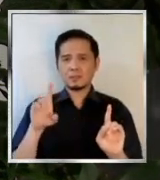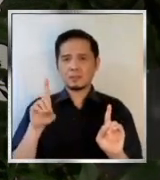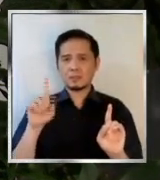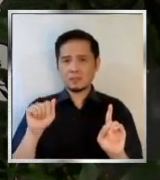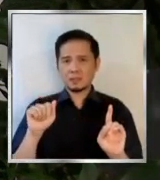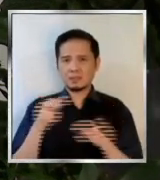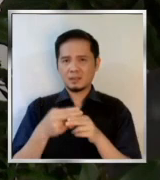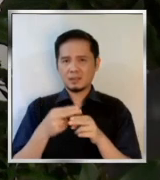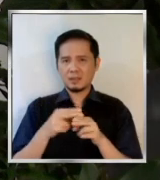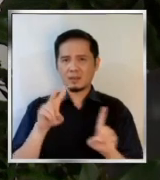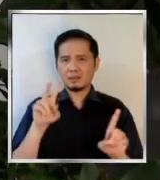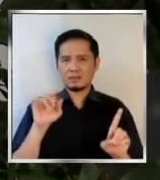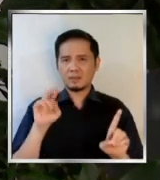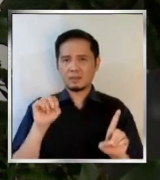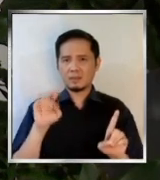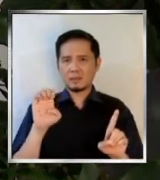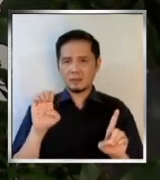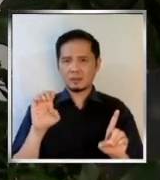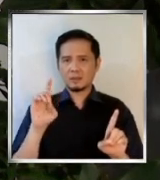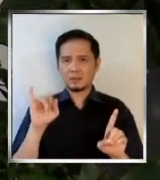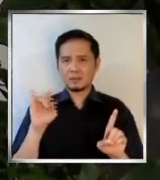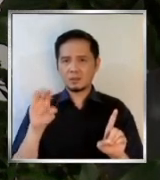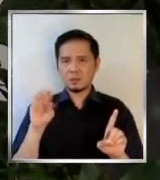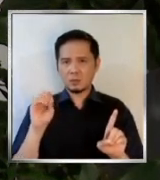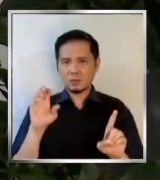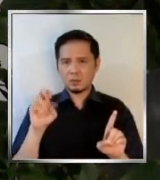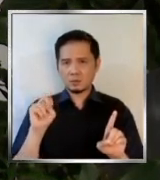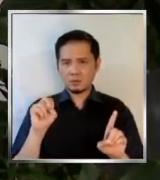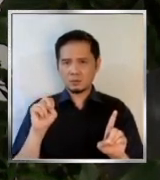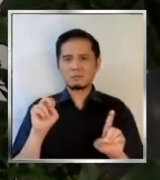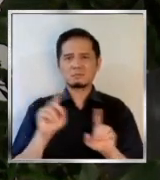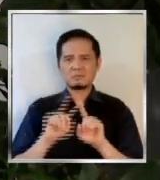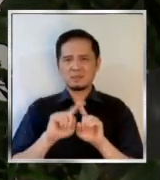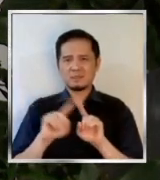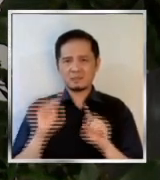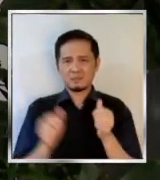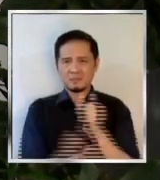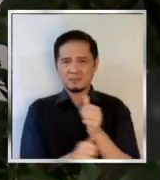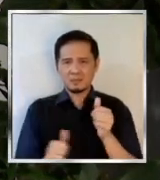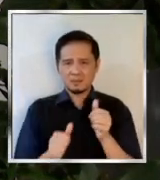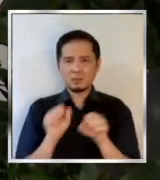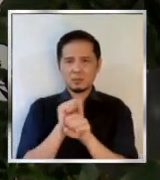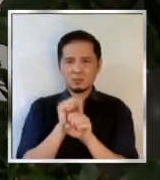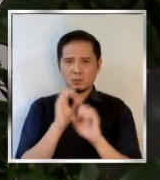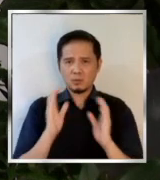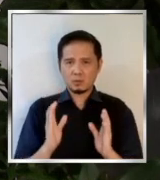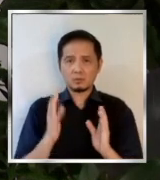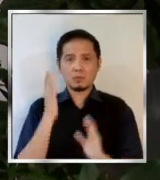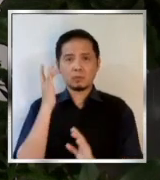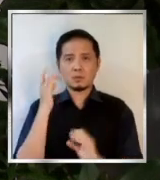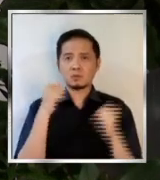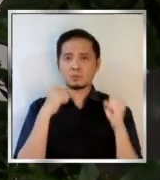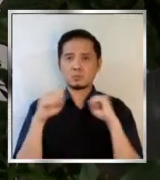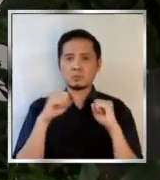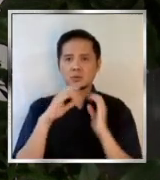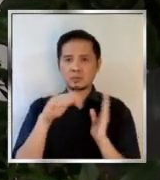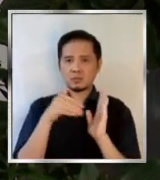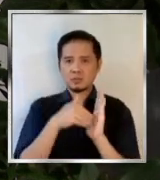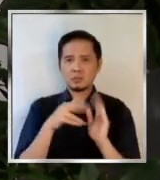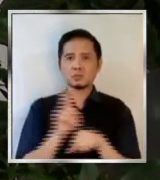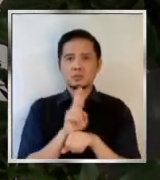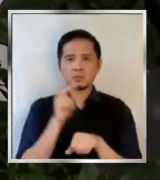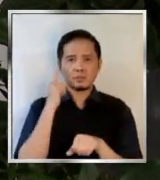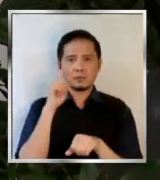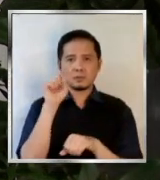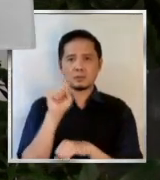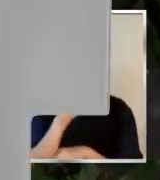opisyal. Idinadawit sila sa umano'y anomalya sa pagpapatayo ng sports facilities na ginamit noong 2019 Southeast Asian Games. Nakatutok